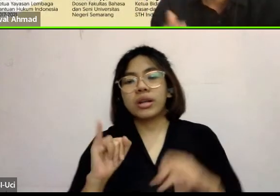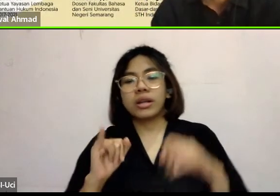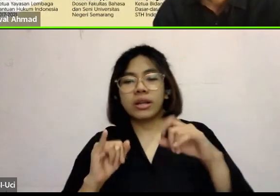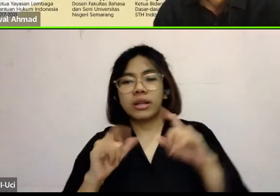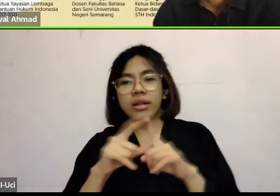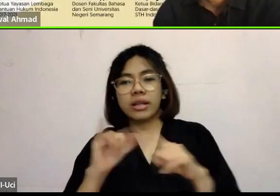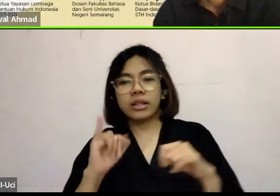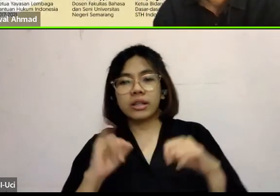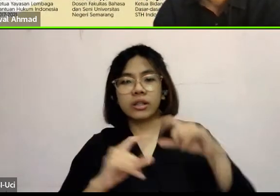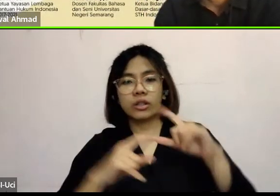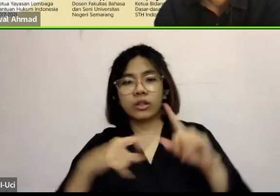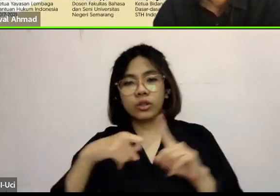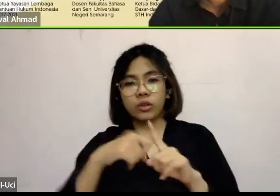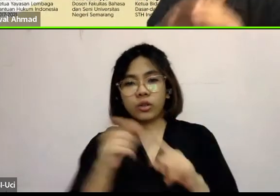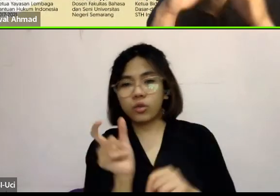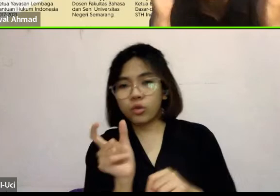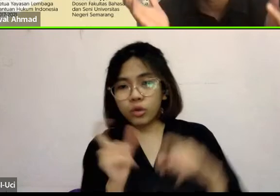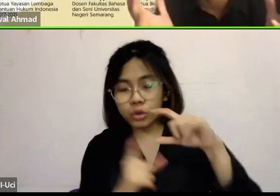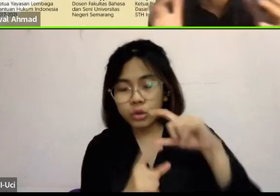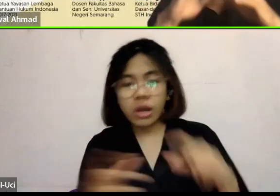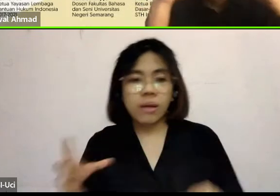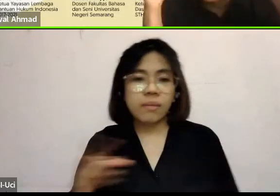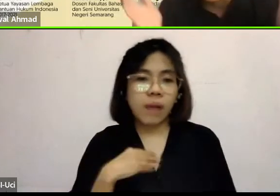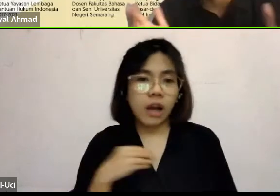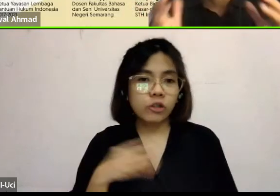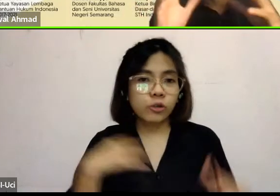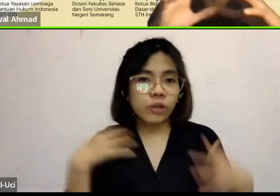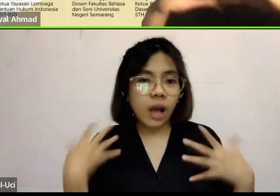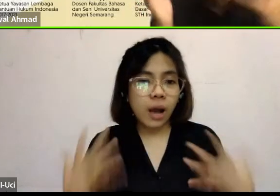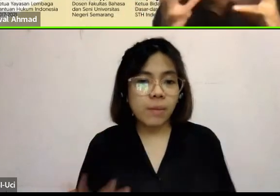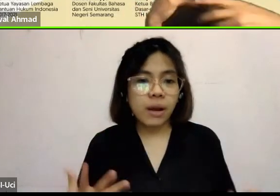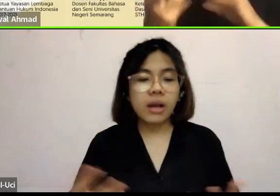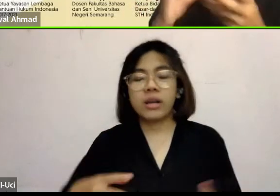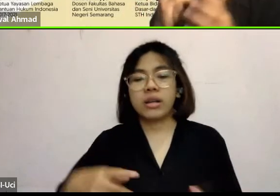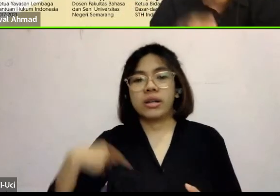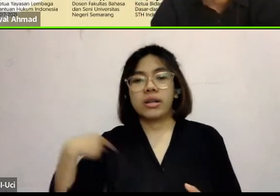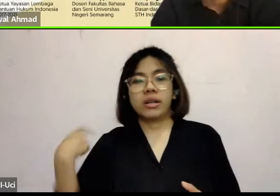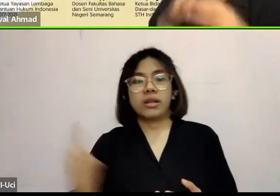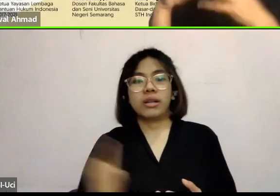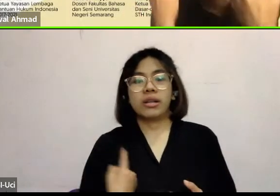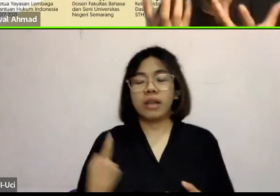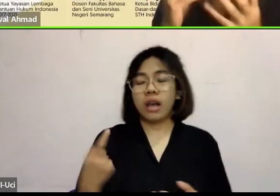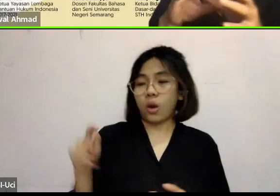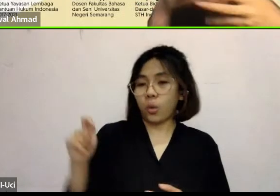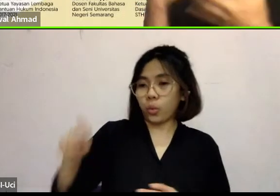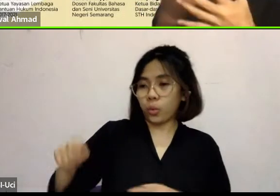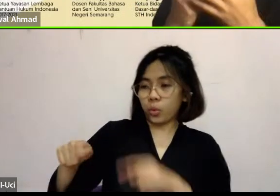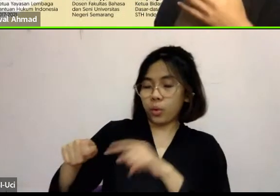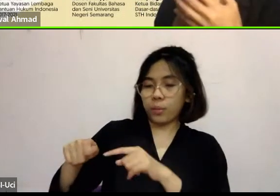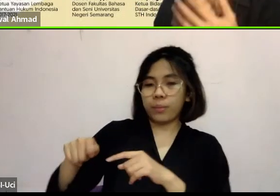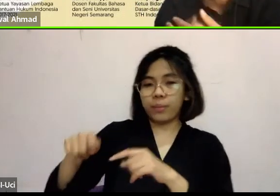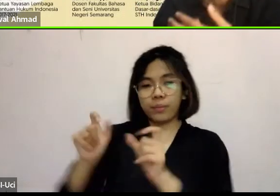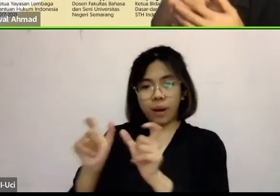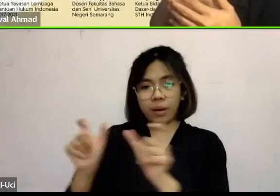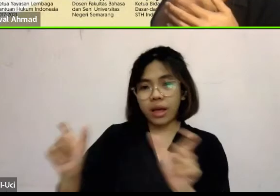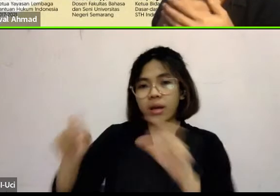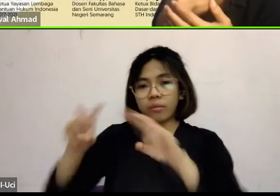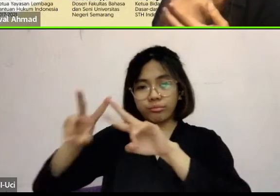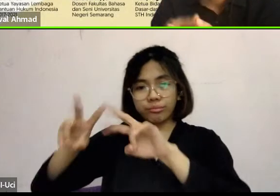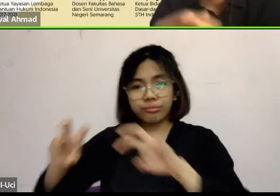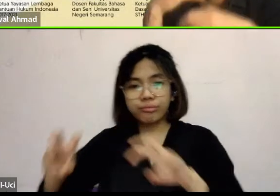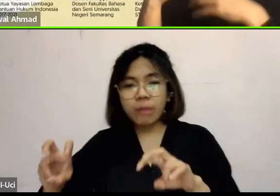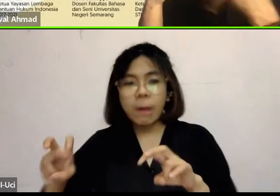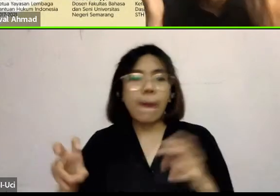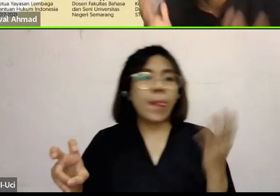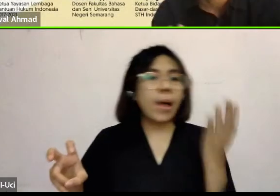hukum itu apa ya ke secara inheren hukum itu sendiri yang diutak-atik Bahasa Hukum bagian dari